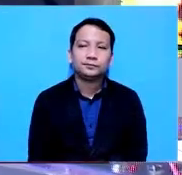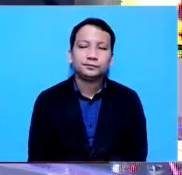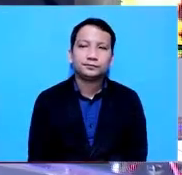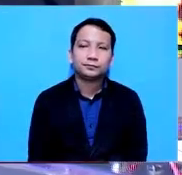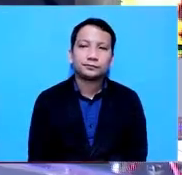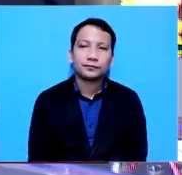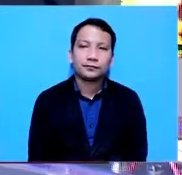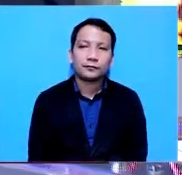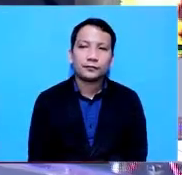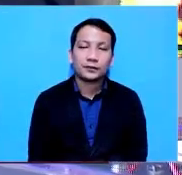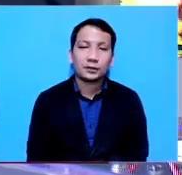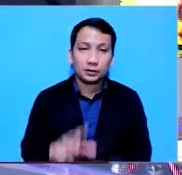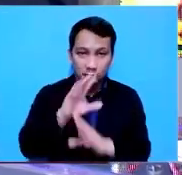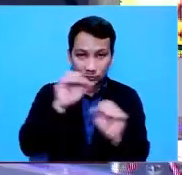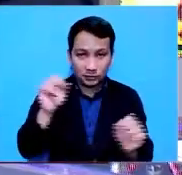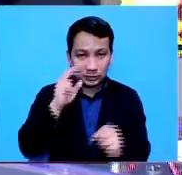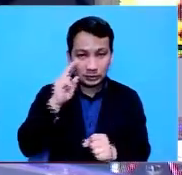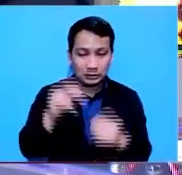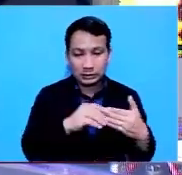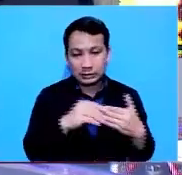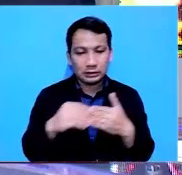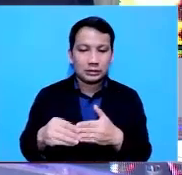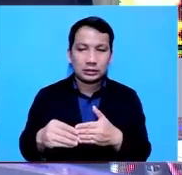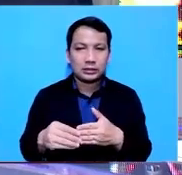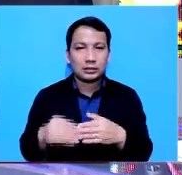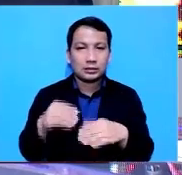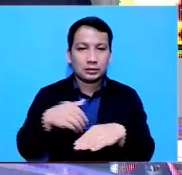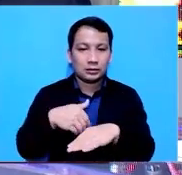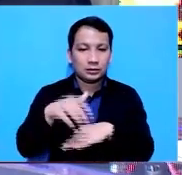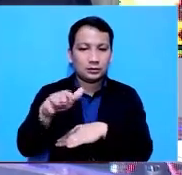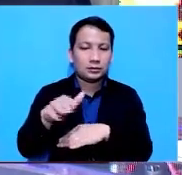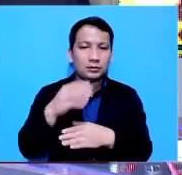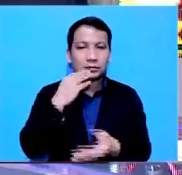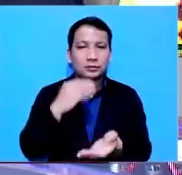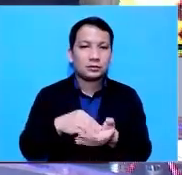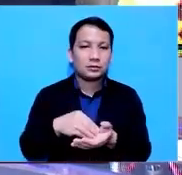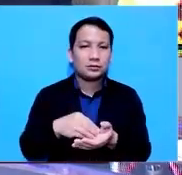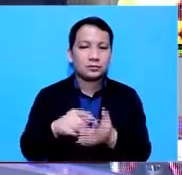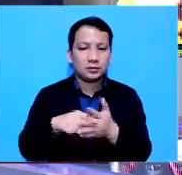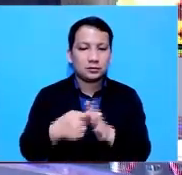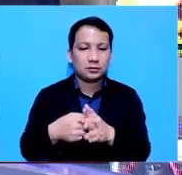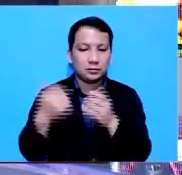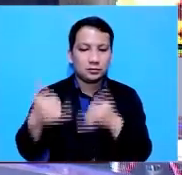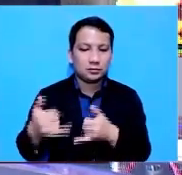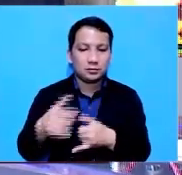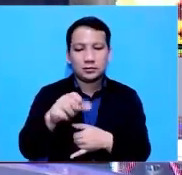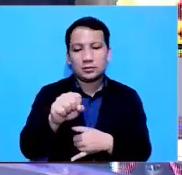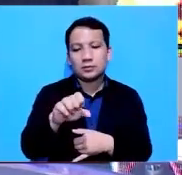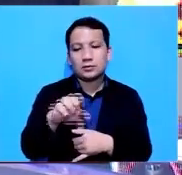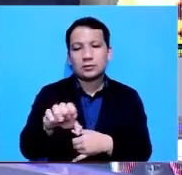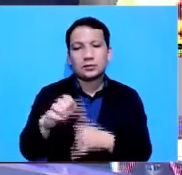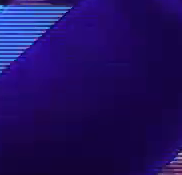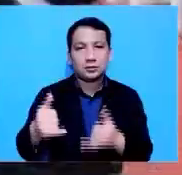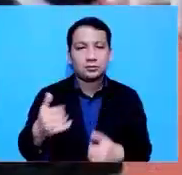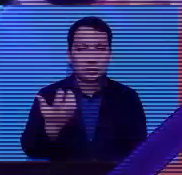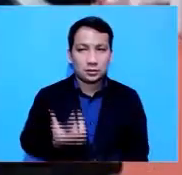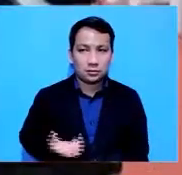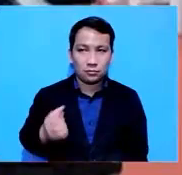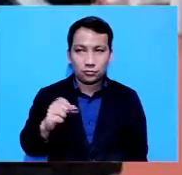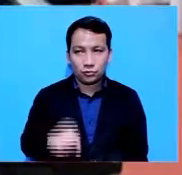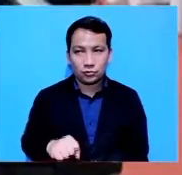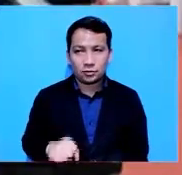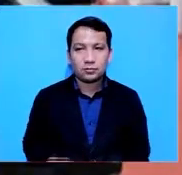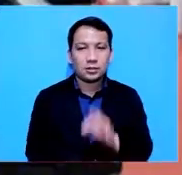Pinangunahan ni Pangulong Bongbong Marcos ang send-off sa mga atleta ng Pilipinas na maglalaro sa Southeast Asian Games sa Cambodia. Mahigit 800